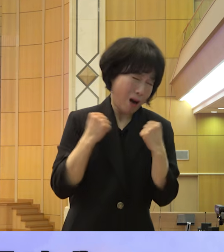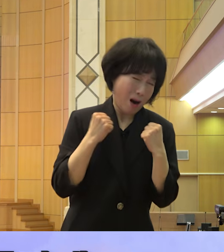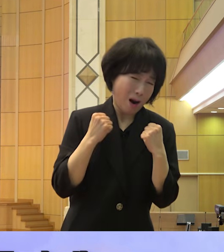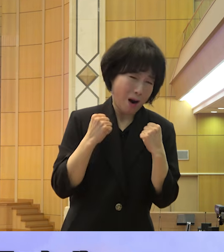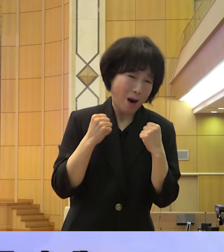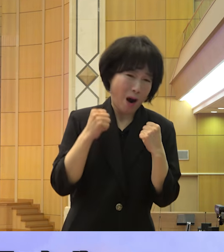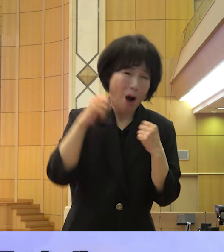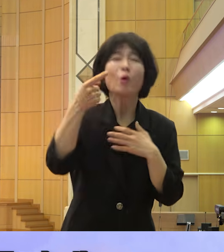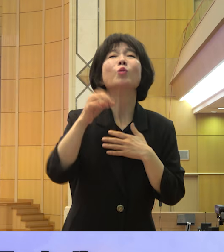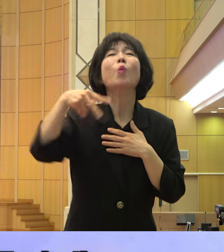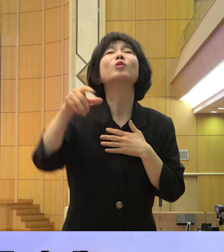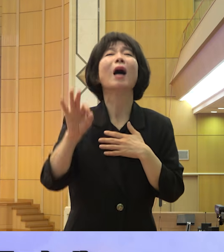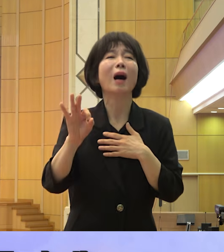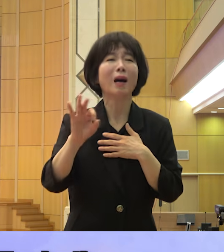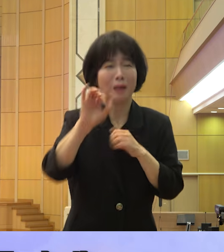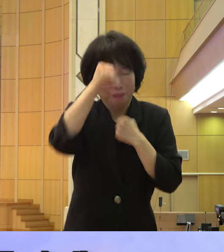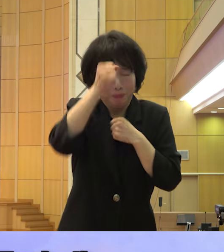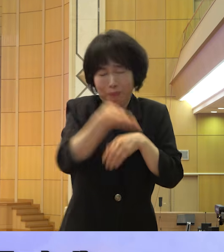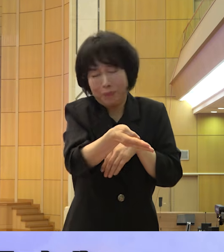아세요?